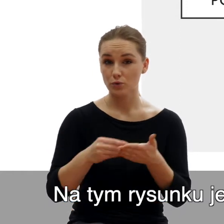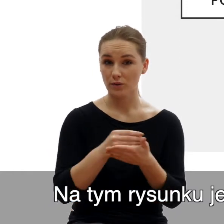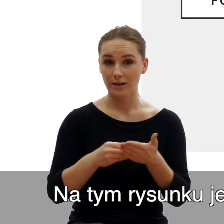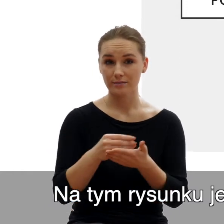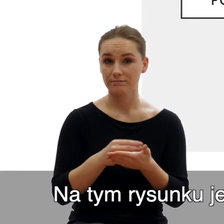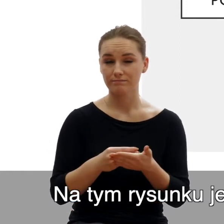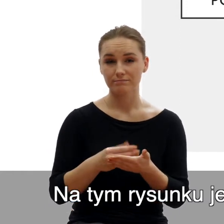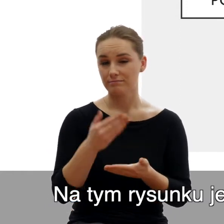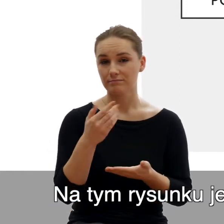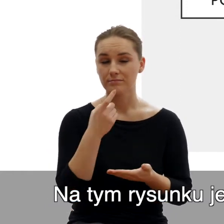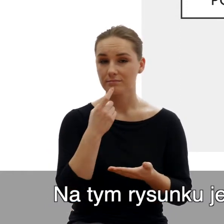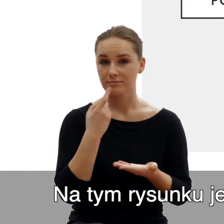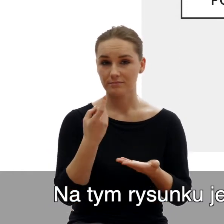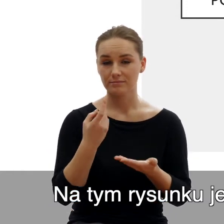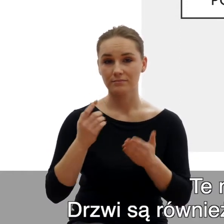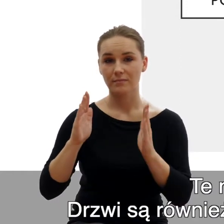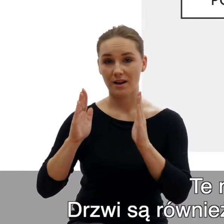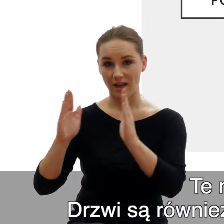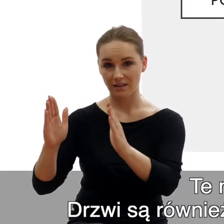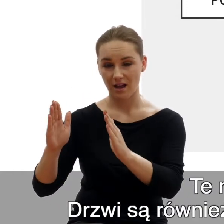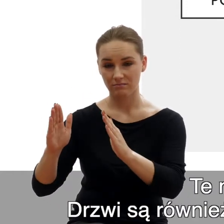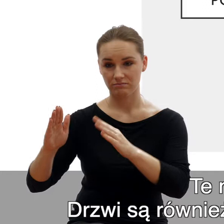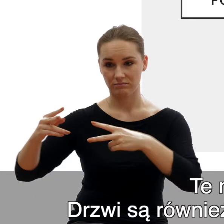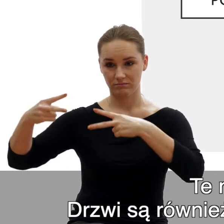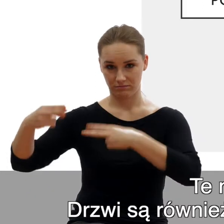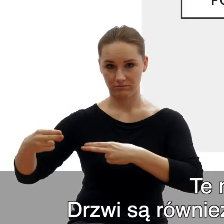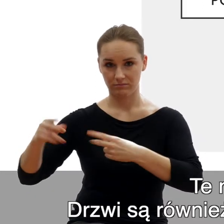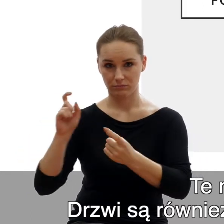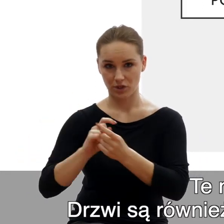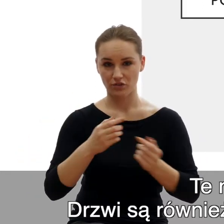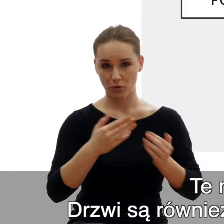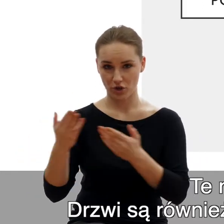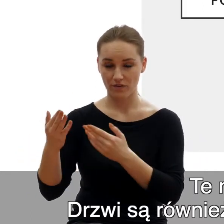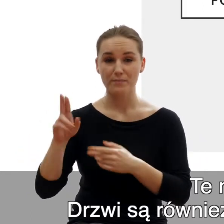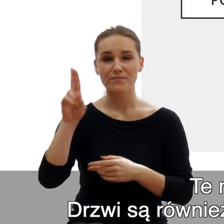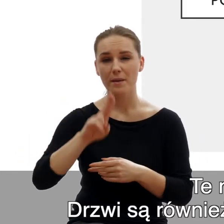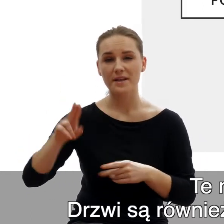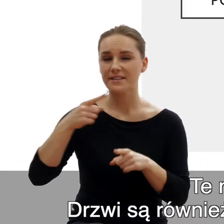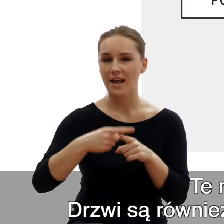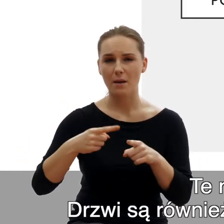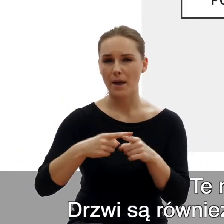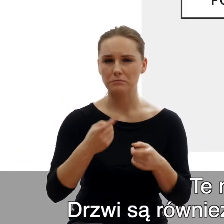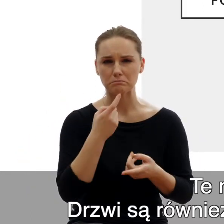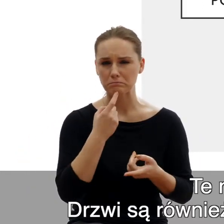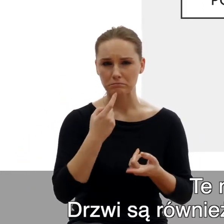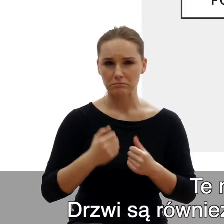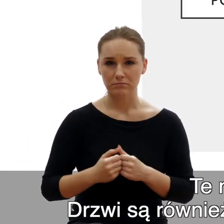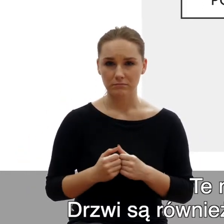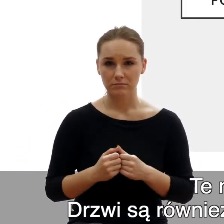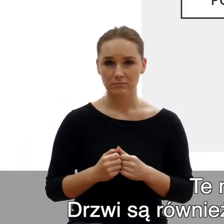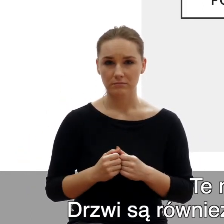klatka wydzielona pożarowo. Te niebieskie elementy to są ściany, drzwi są również